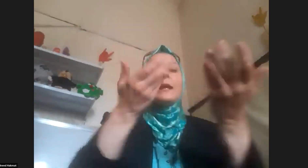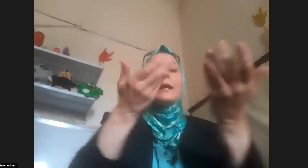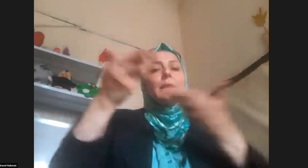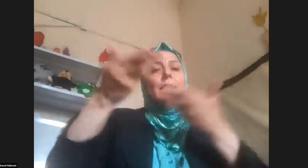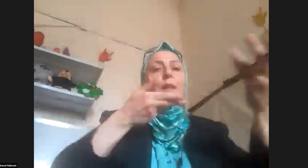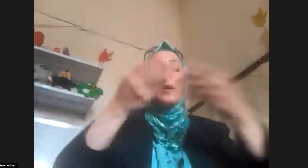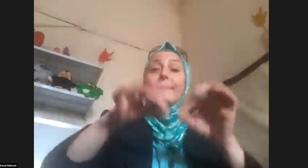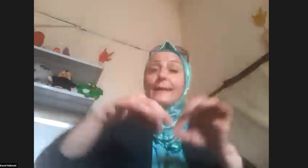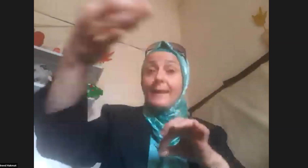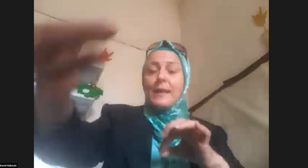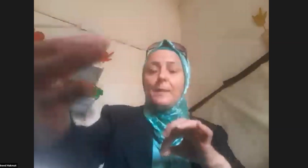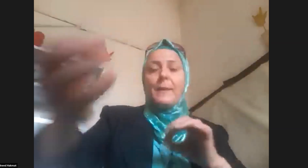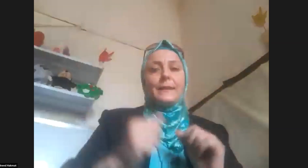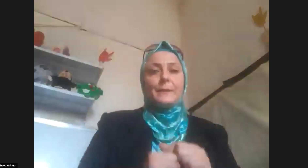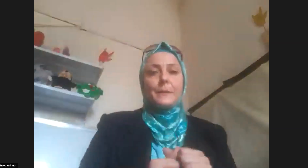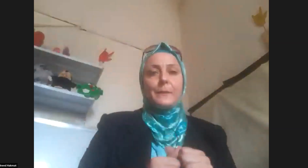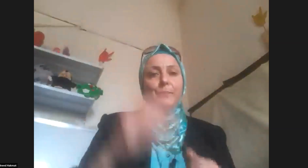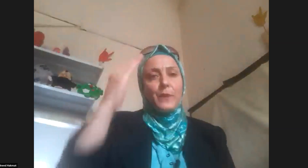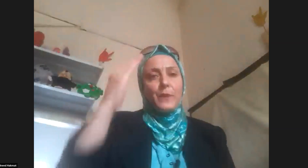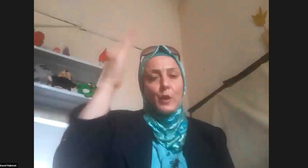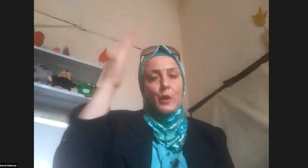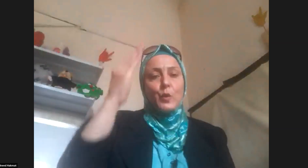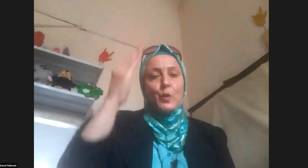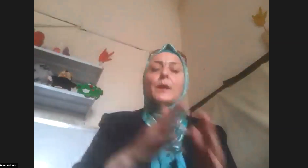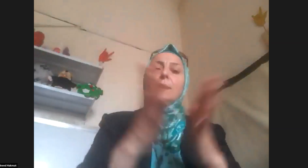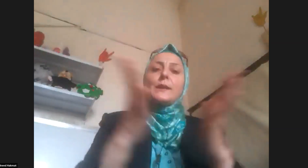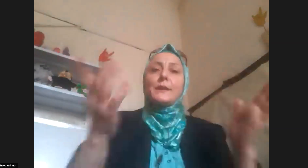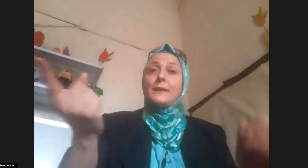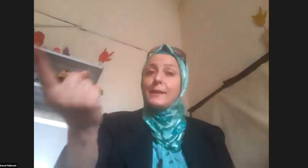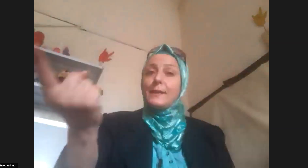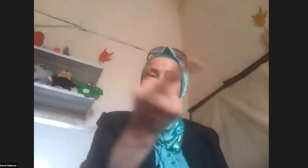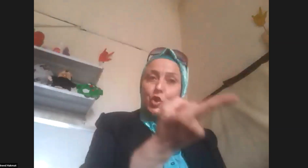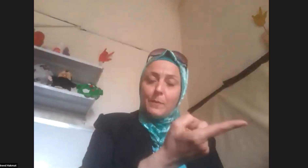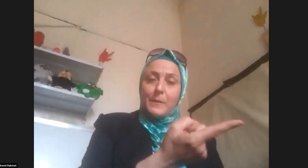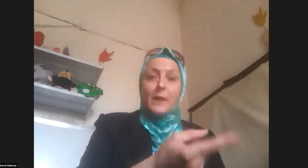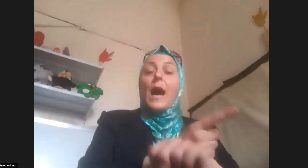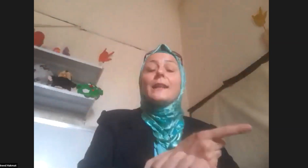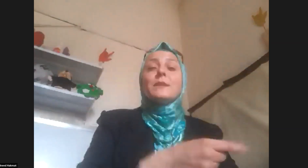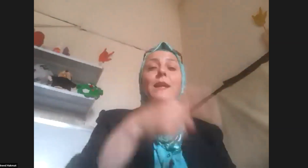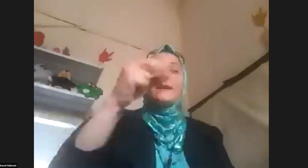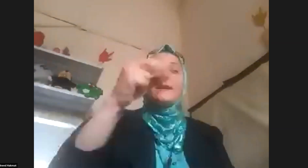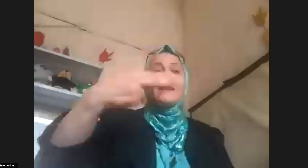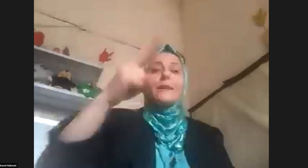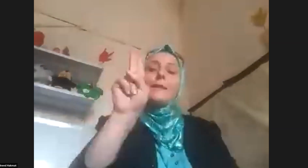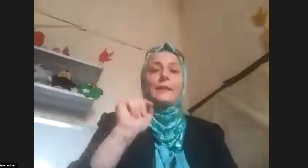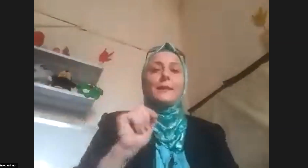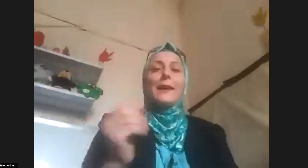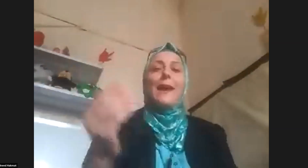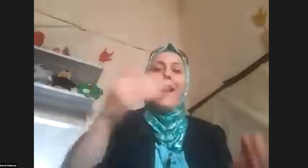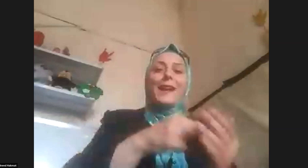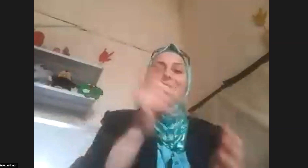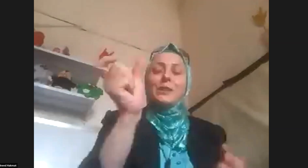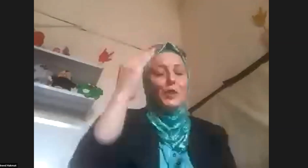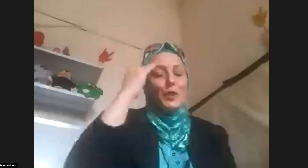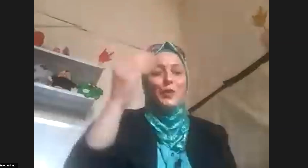القادمة. شكراً كثير لكم. أستاذ رفعت إلك الكلمة الأخيرة وبشكركم. شكراً أيمن، شكراً